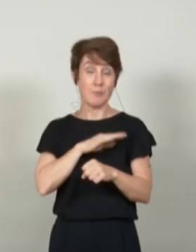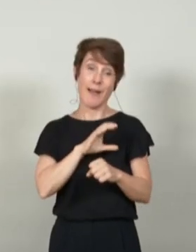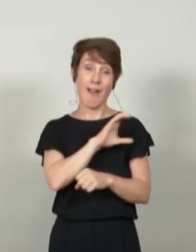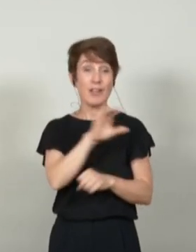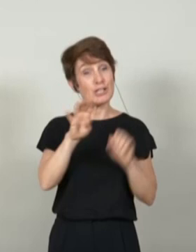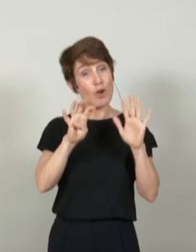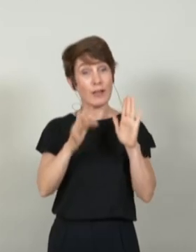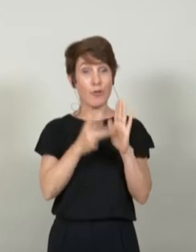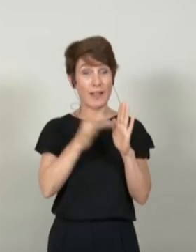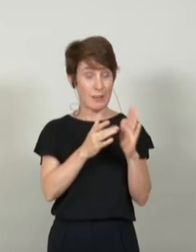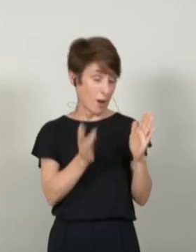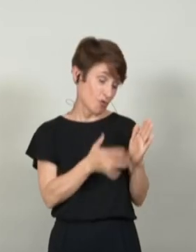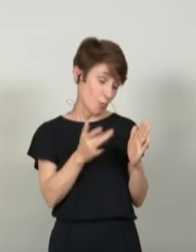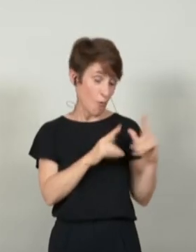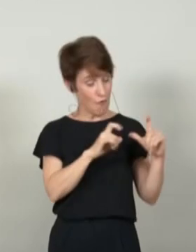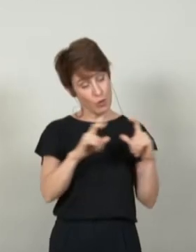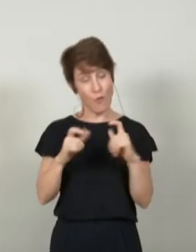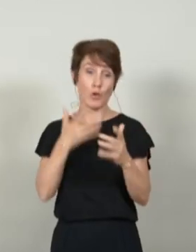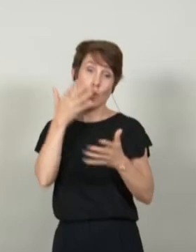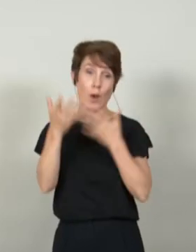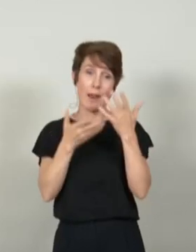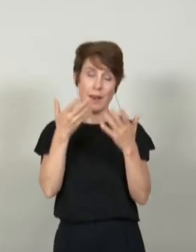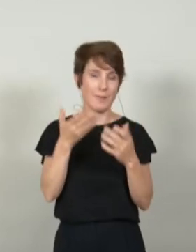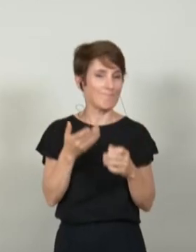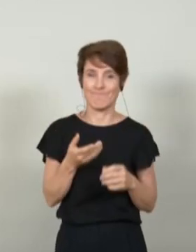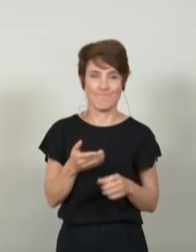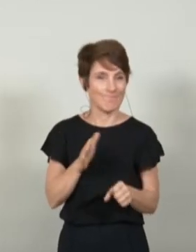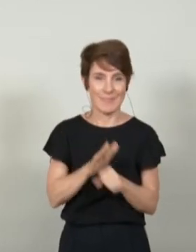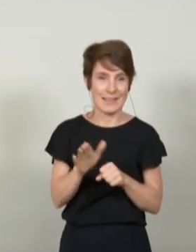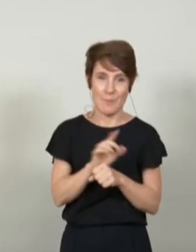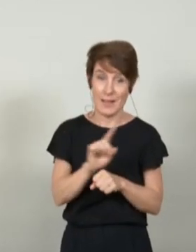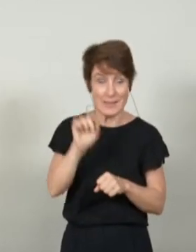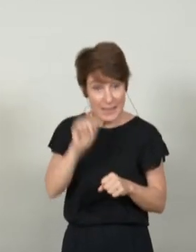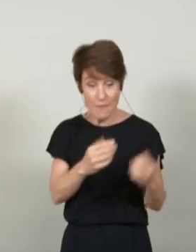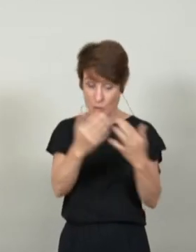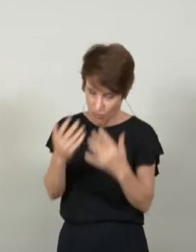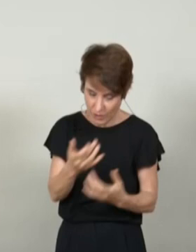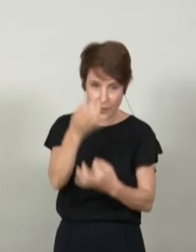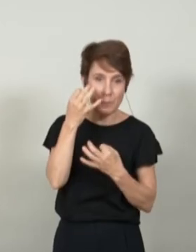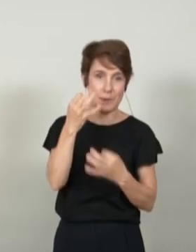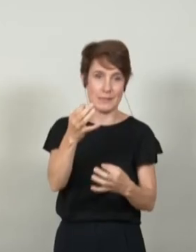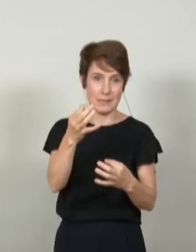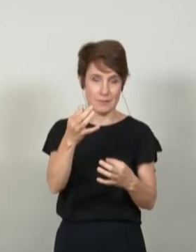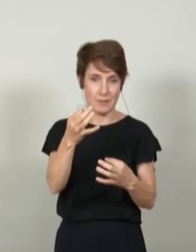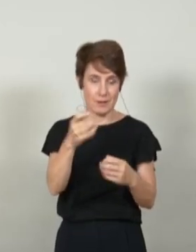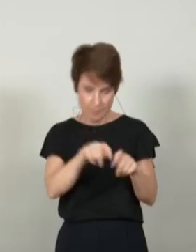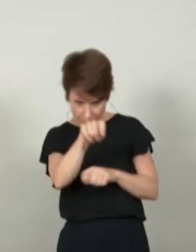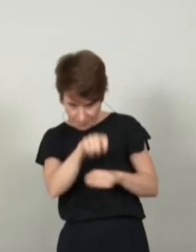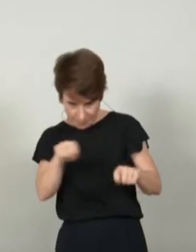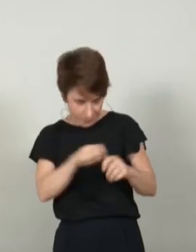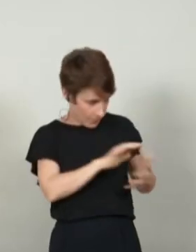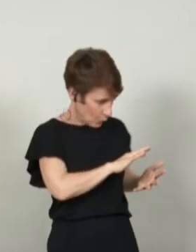intentions à un moment donné il aurait fallu des indicateurs objectifs qui permettent de mesurer une réelle progression